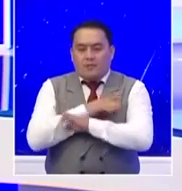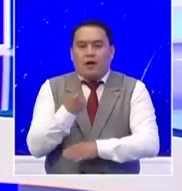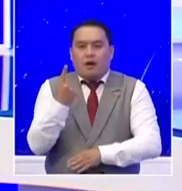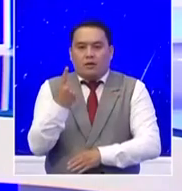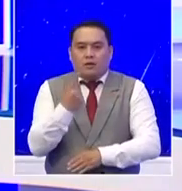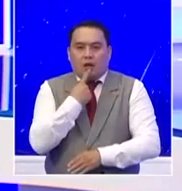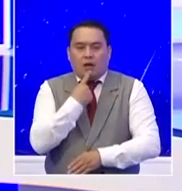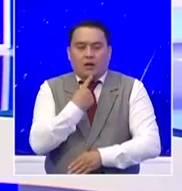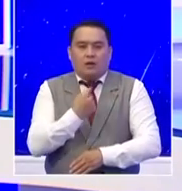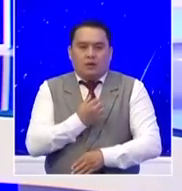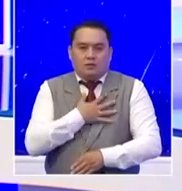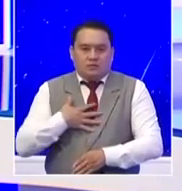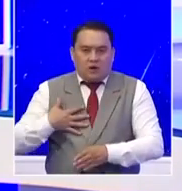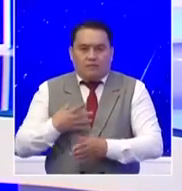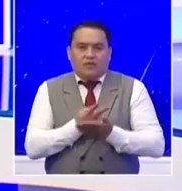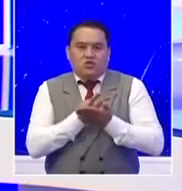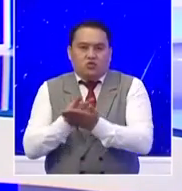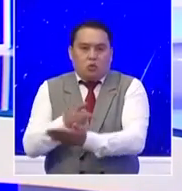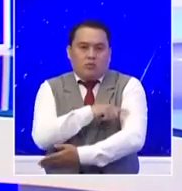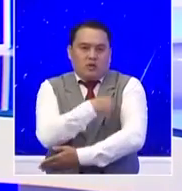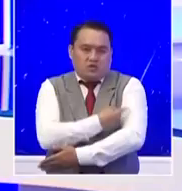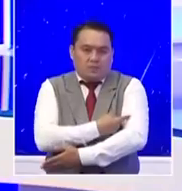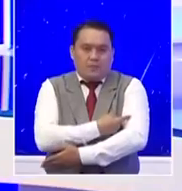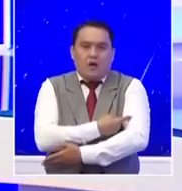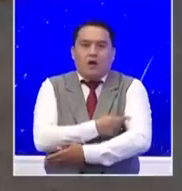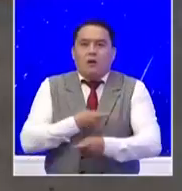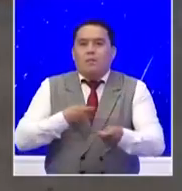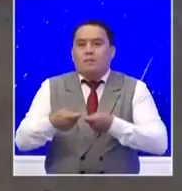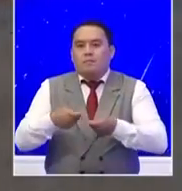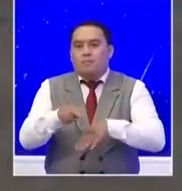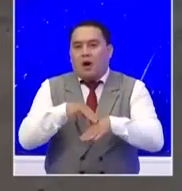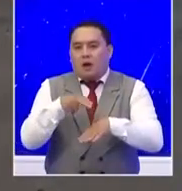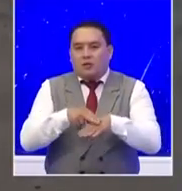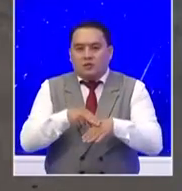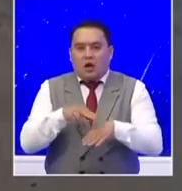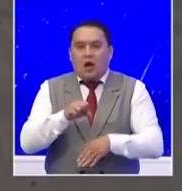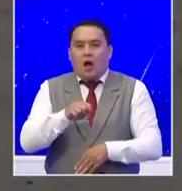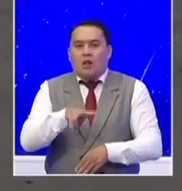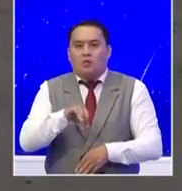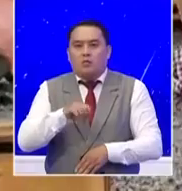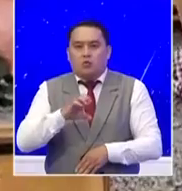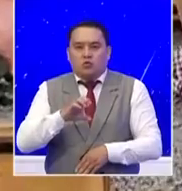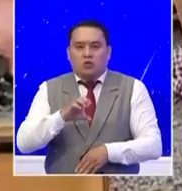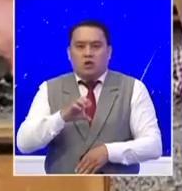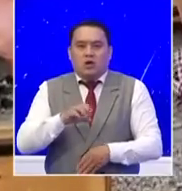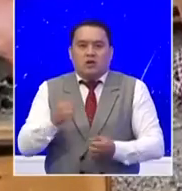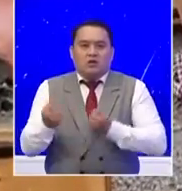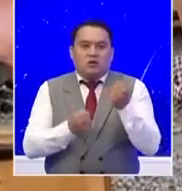больнице в крайне тяжелом состоянии. По словам начальника административной полиции города Алматы Жандоса Мураталиева,